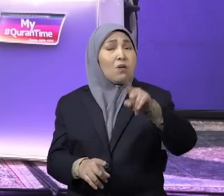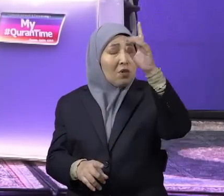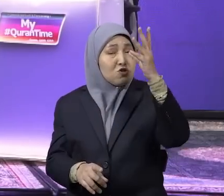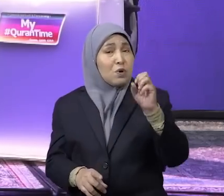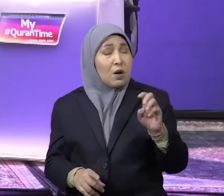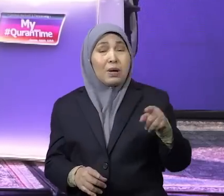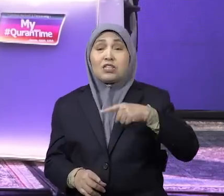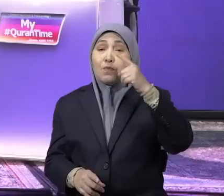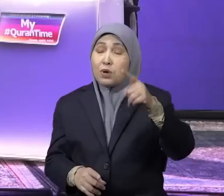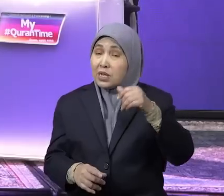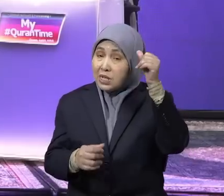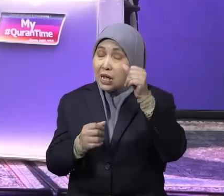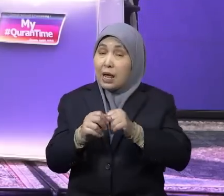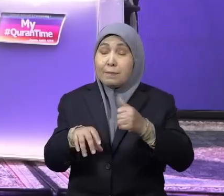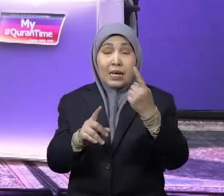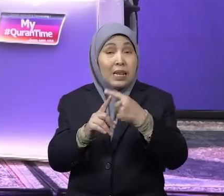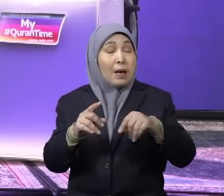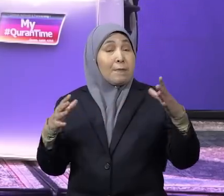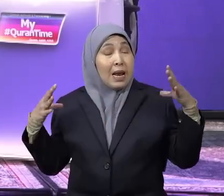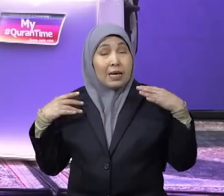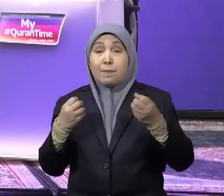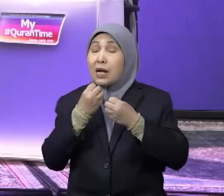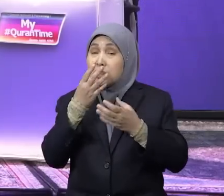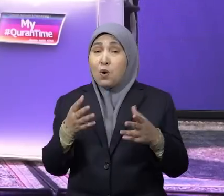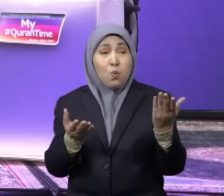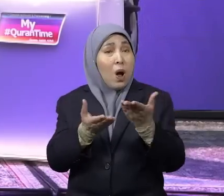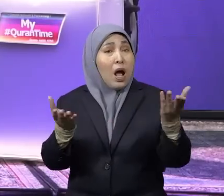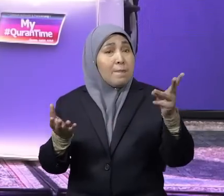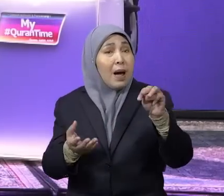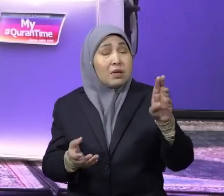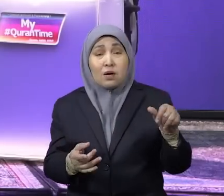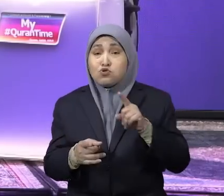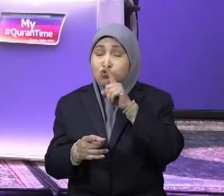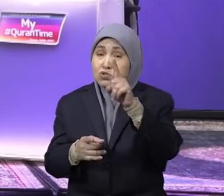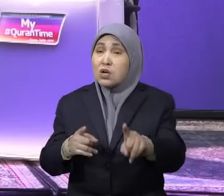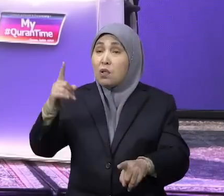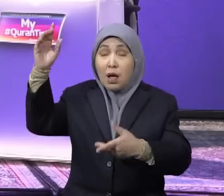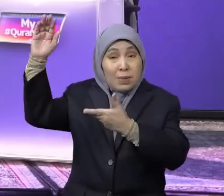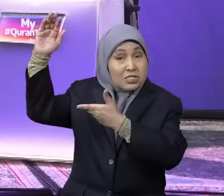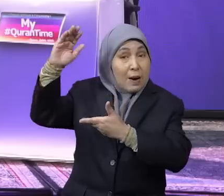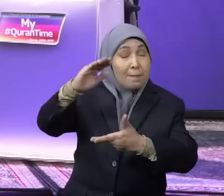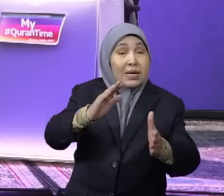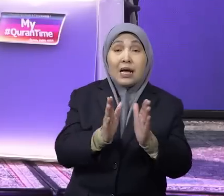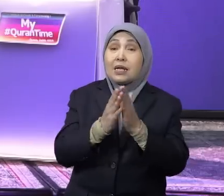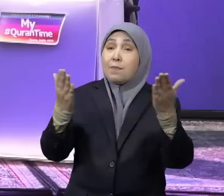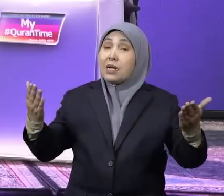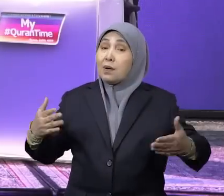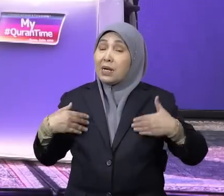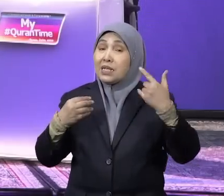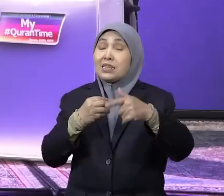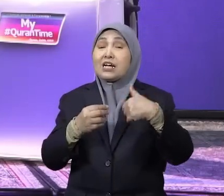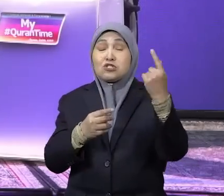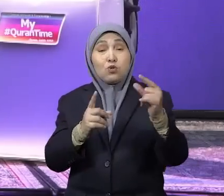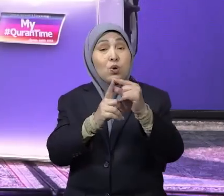Allah Subhanahu Wa Taala menyebutkan, ingatlah ketika mana para malaikat berkata, wahai Maryam, Sesungguhnya Allah menyampaikan khabar gembira